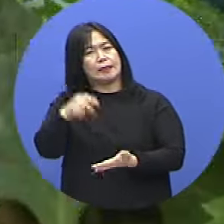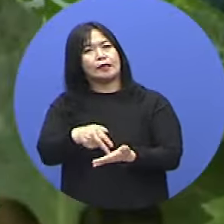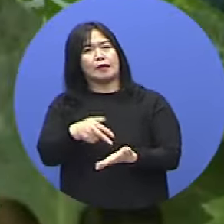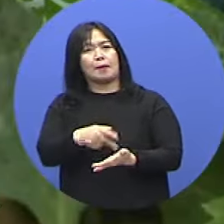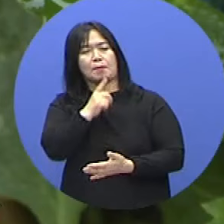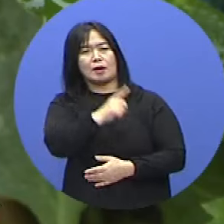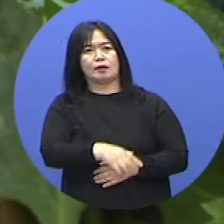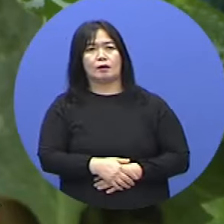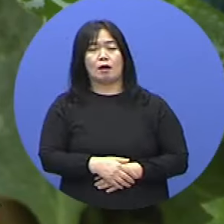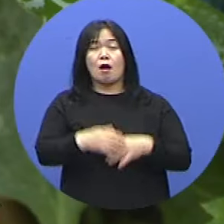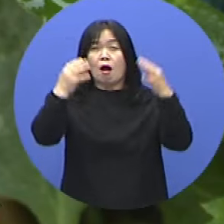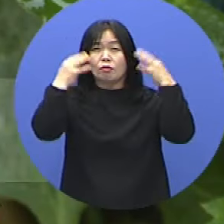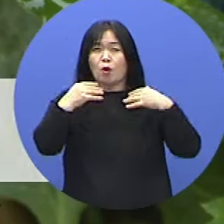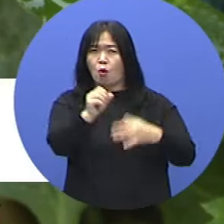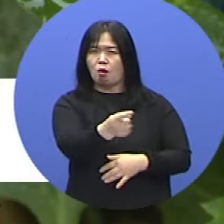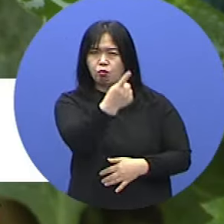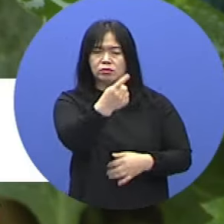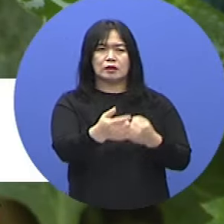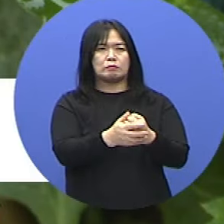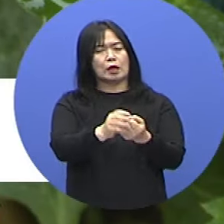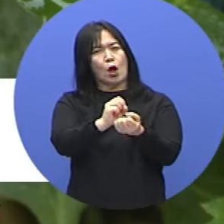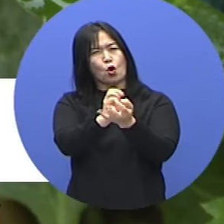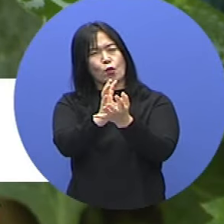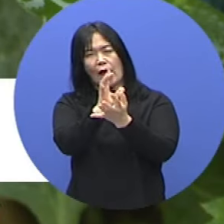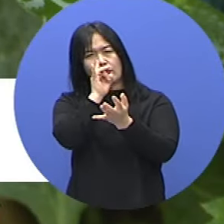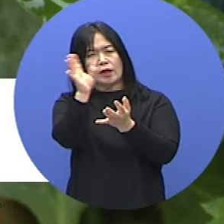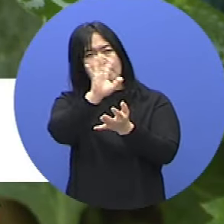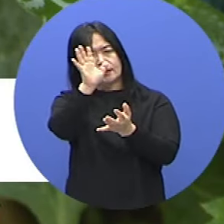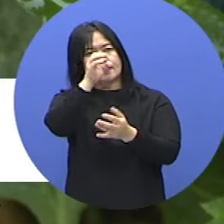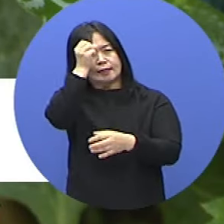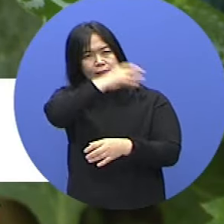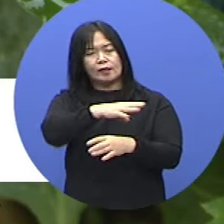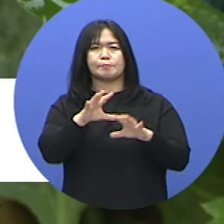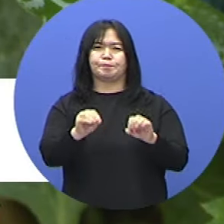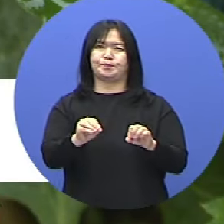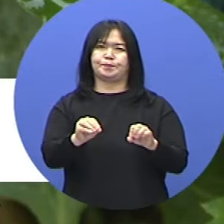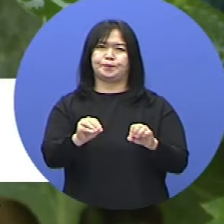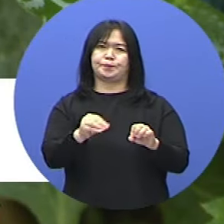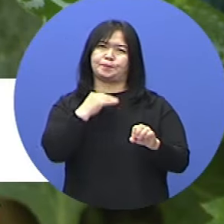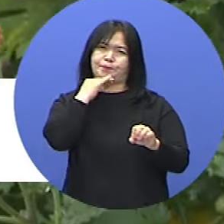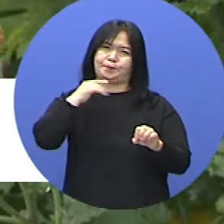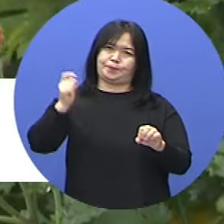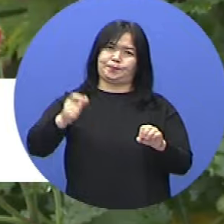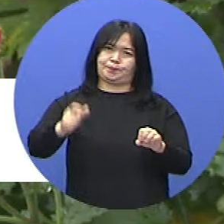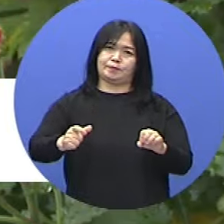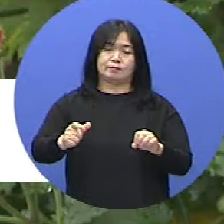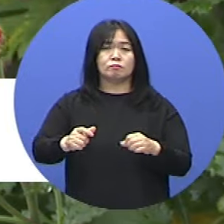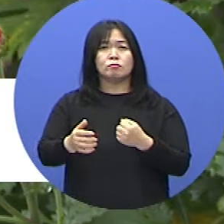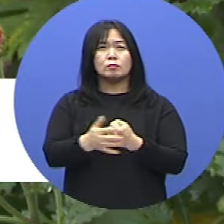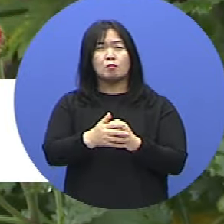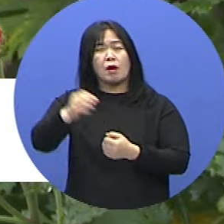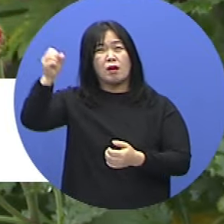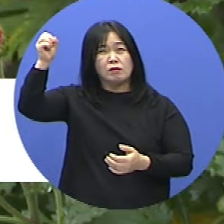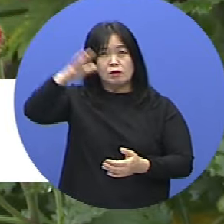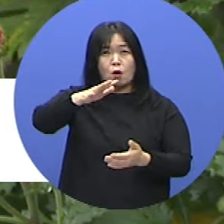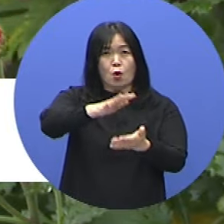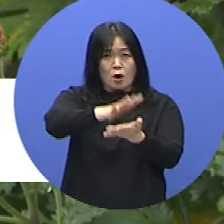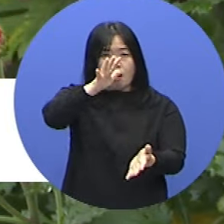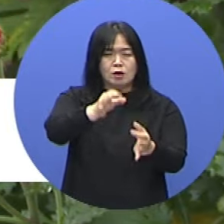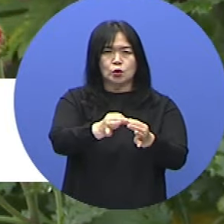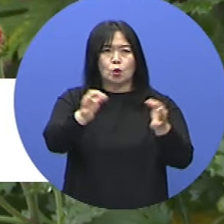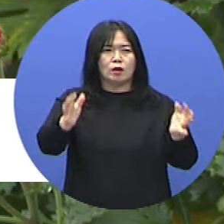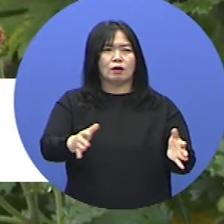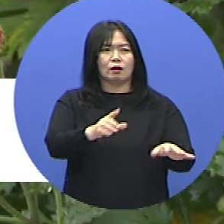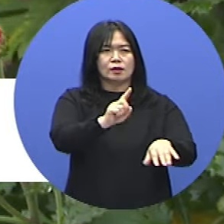있습니다 기 때문에 얘가 꽃을 안 맺히고 그냥 정지된 상태라고 보시면 돼요 그 뜨거운 기간만큼